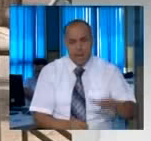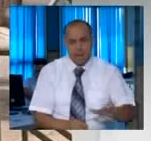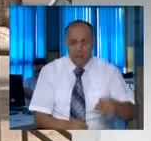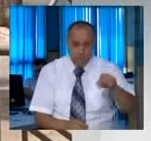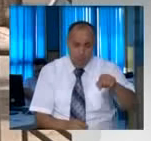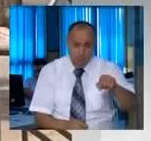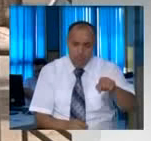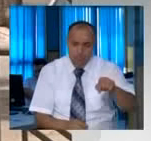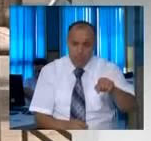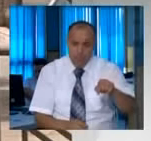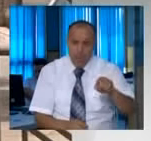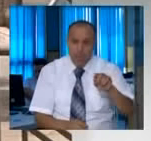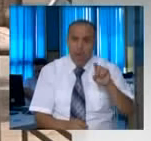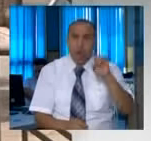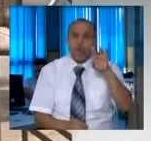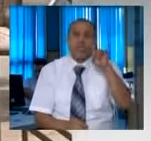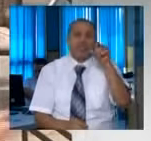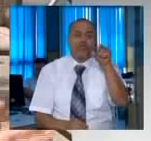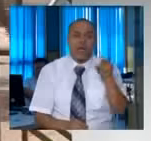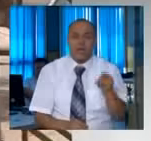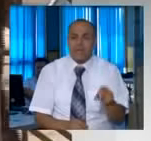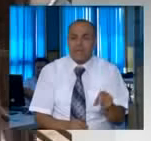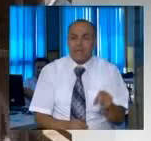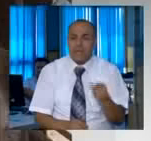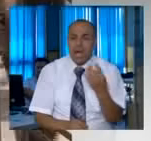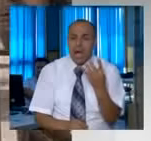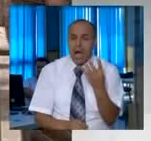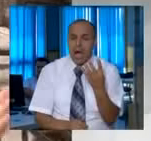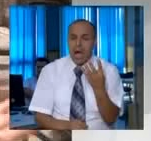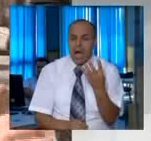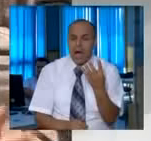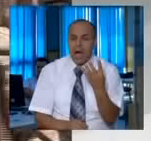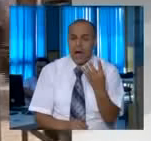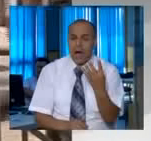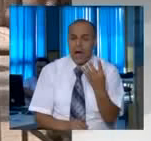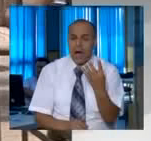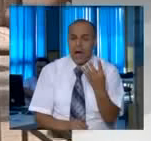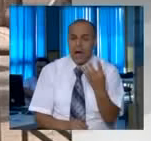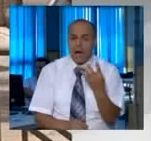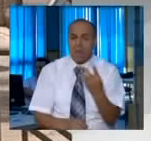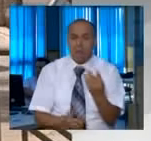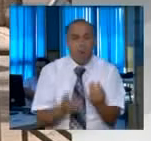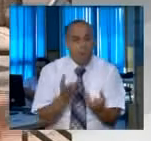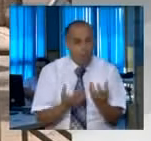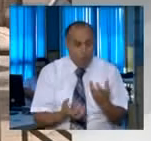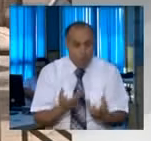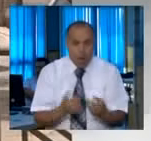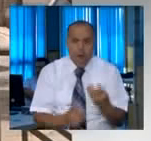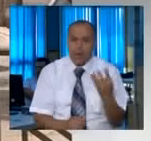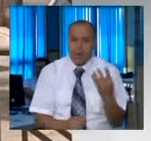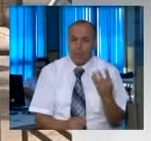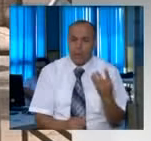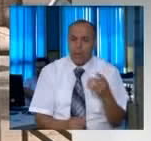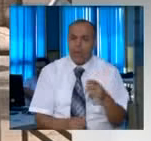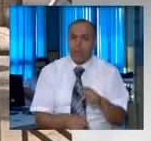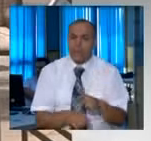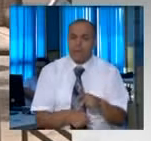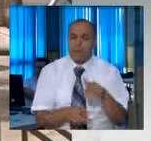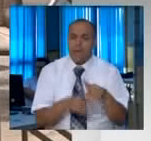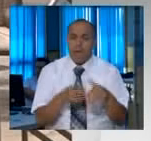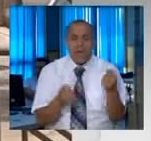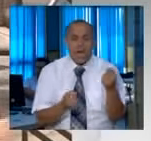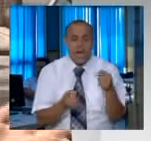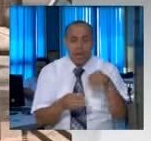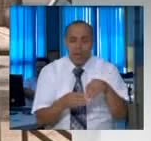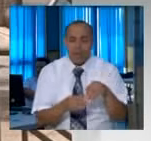الآن 15 شخصا، 4 منهم في بسبب الحروق التي تعرضوا إليها داخل